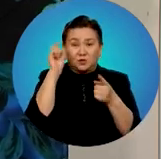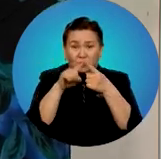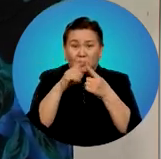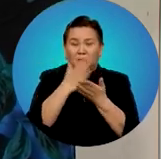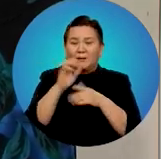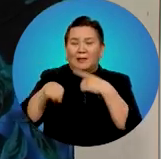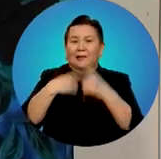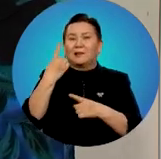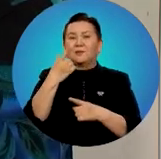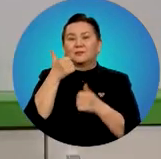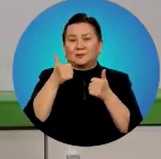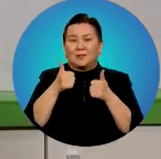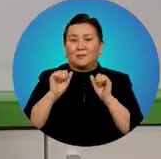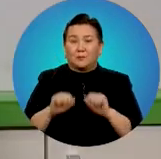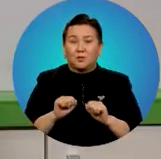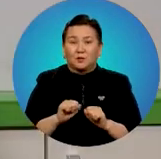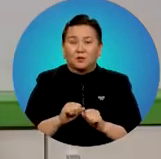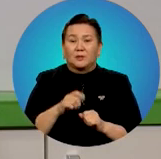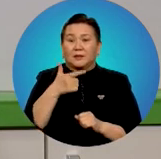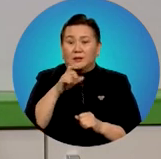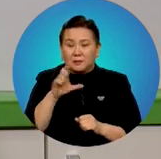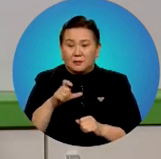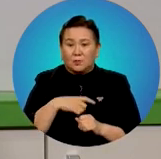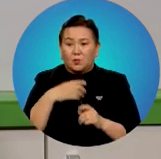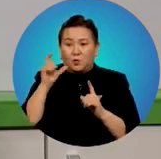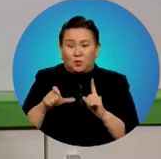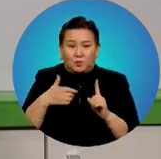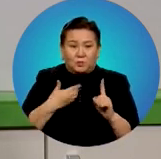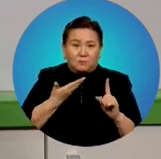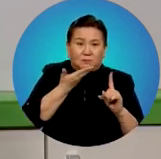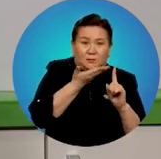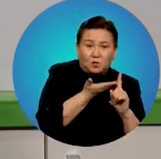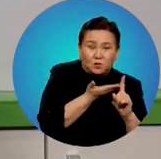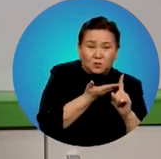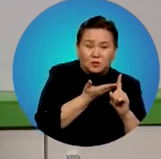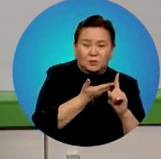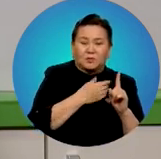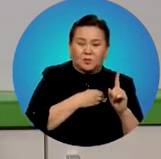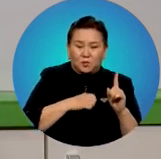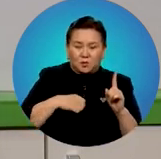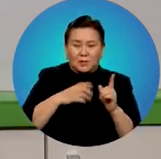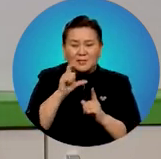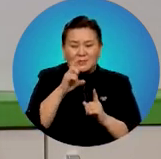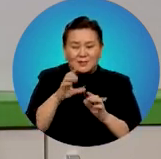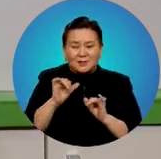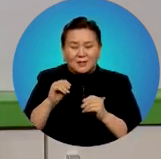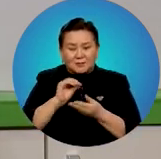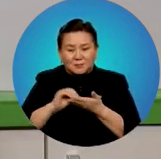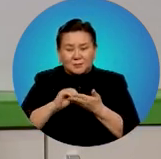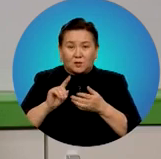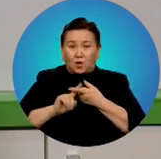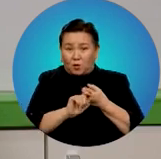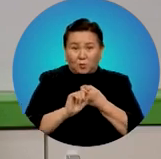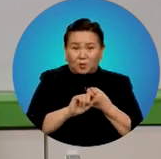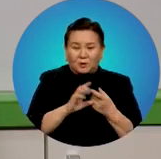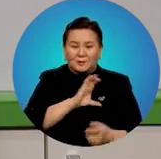эсвэл илүү их сайн болдог. За тэгтээ бас хүнд хүргэнэ гэдэг бол хамгийн гол нь тухайн зүйлээ яаж өчөж чинь вэ гэдгээс их шалтгаалдаг. Ийм